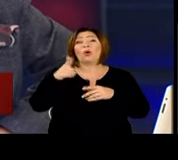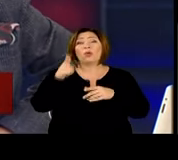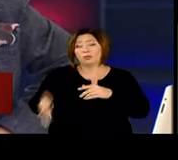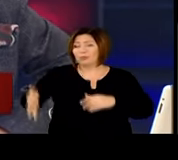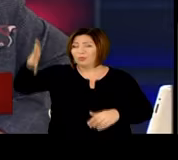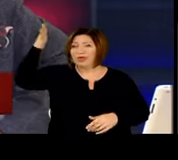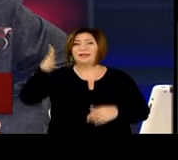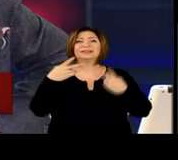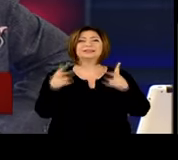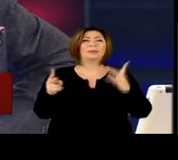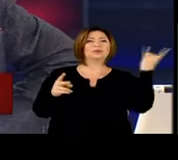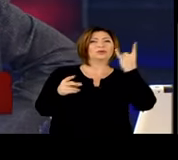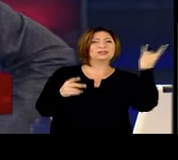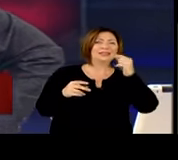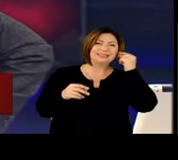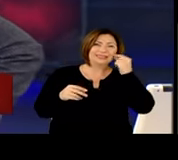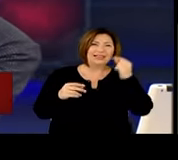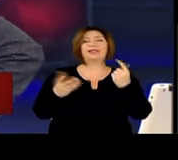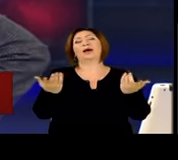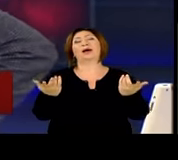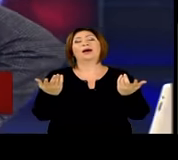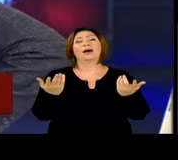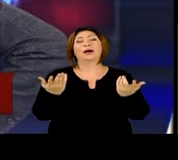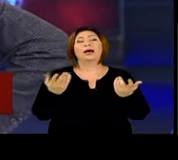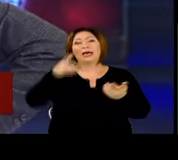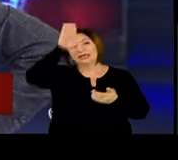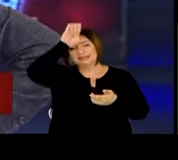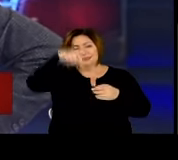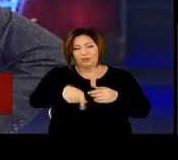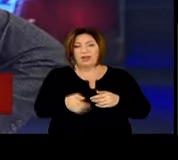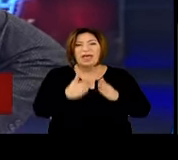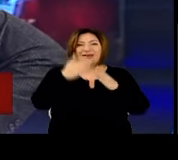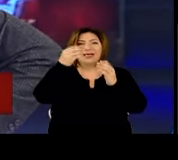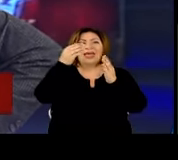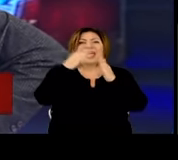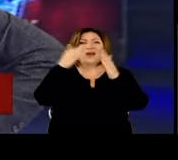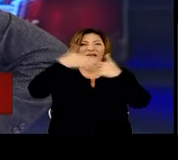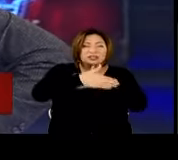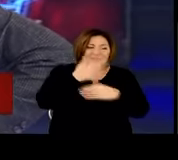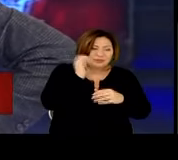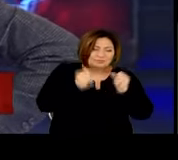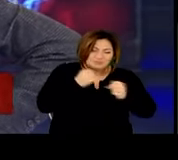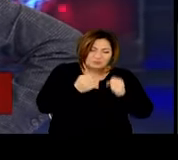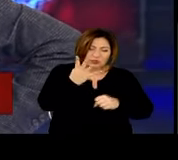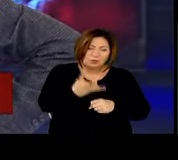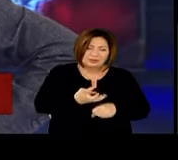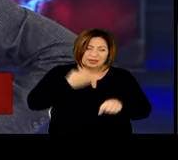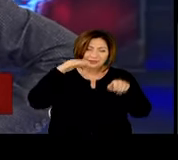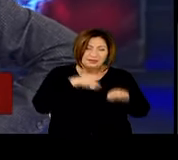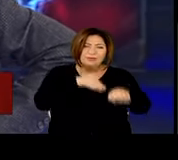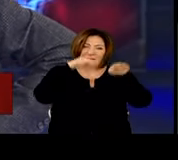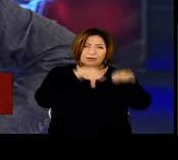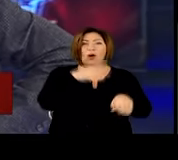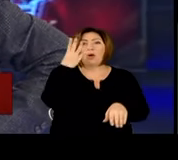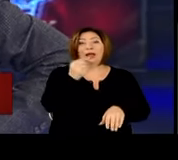yetişenle, serbest dolaşabilen insanla İstanbul'da evine akşam eve gitmek için 4 saatte